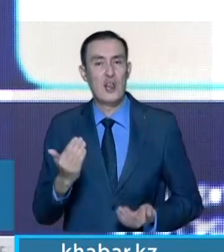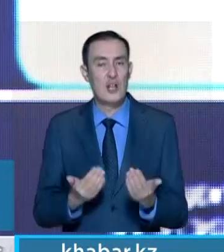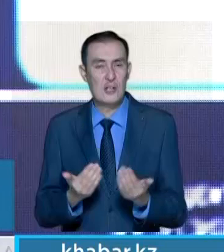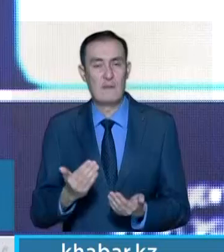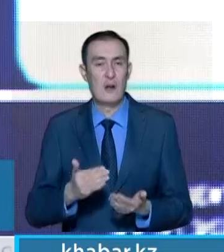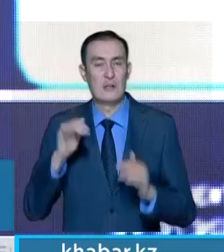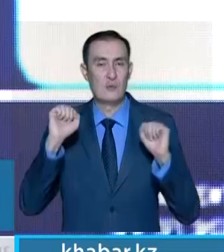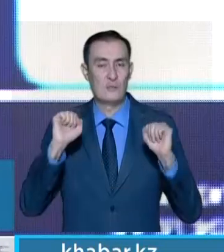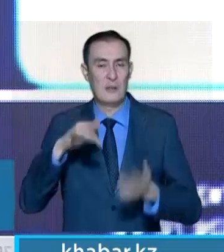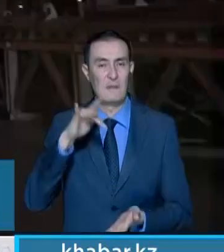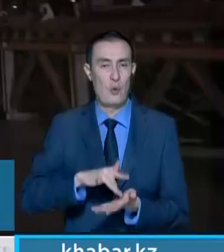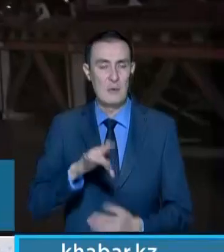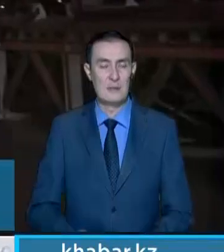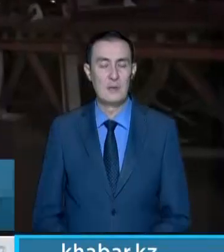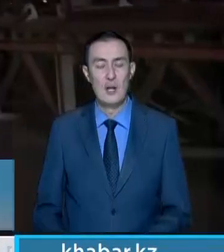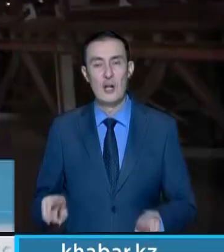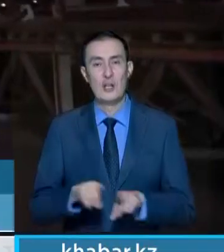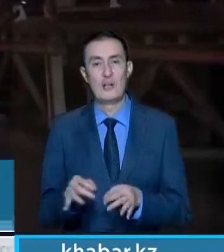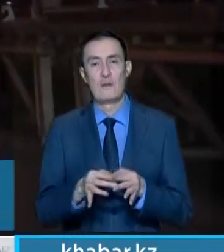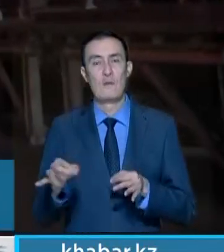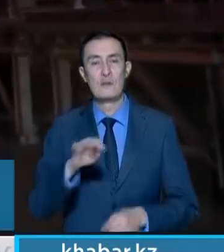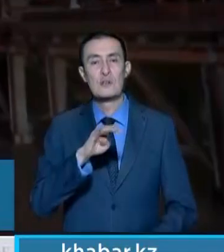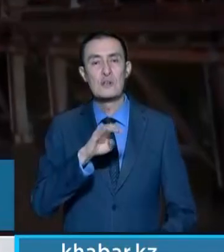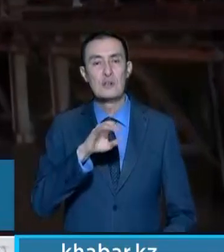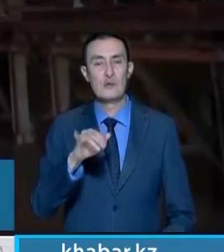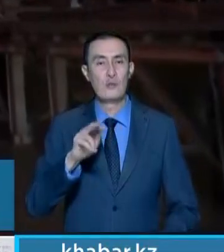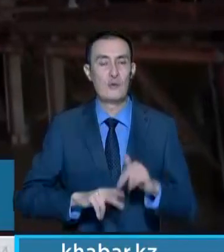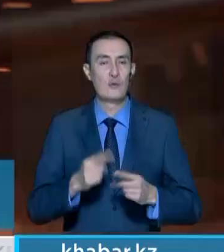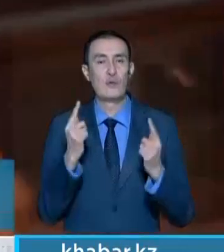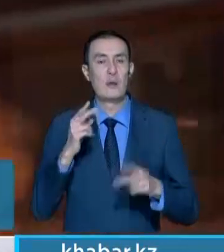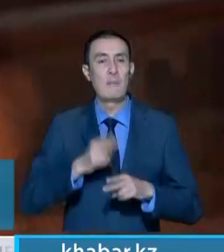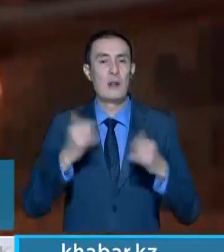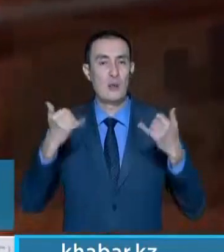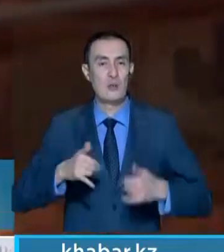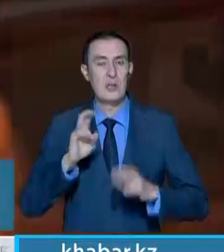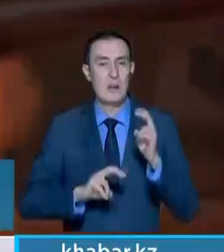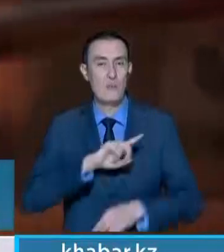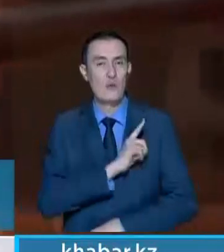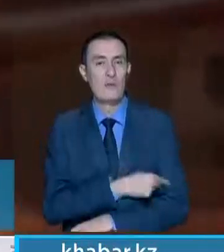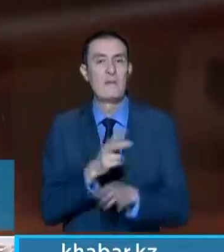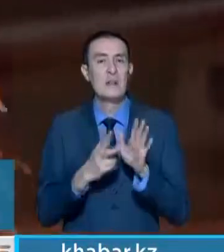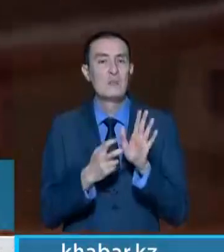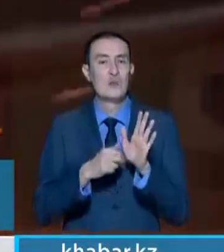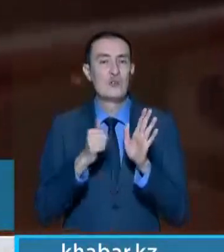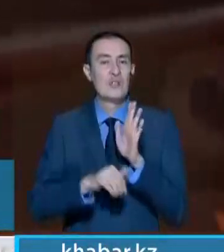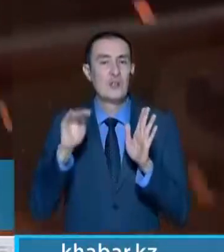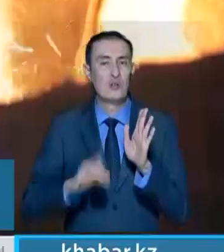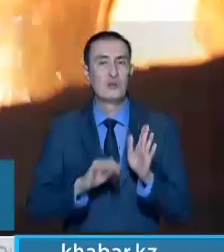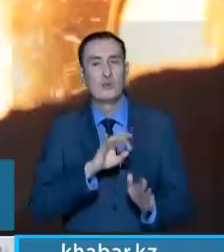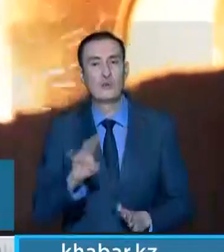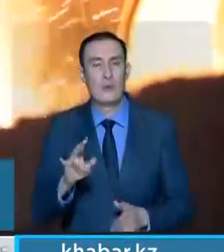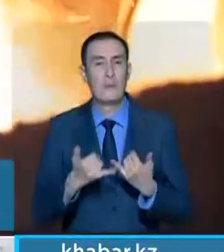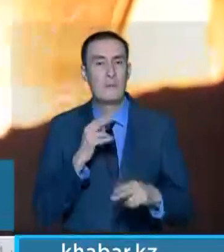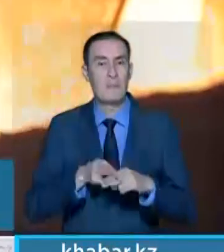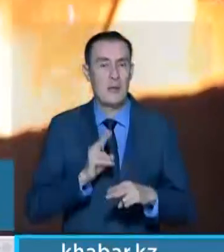лыжно-биатлонного комплекса. Также в области Житесу хотят построить крупный металлургический комбинат мощностью 860 тысяч тонн